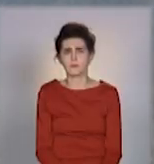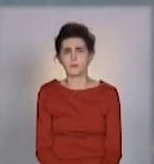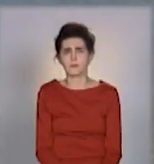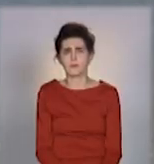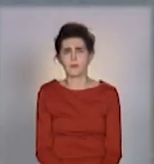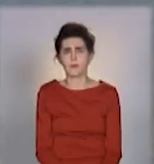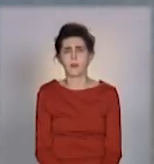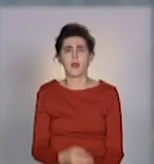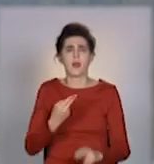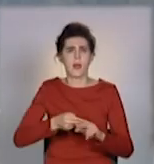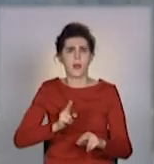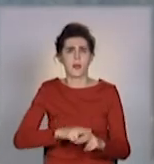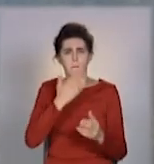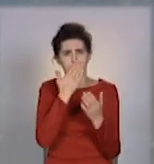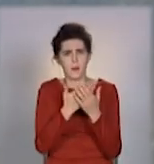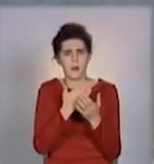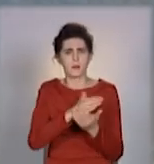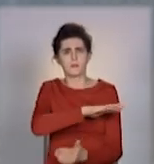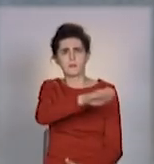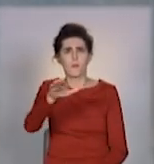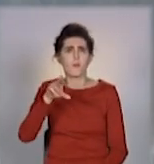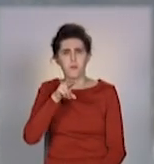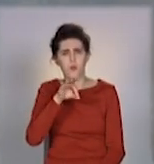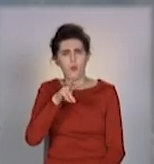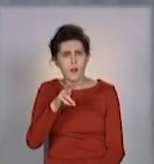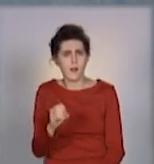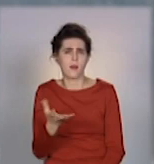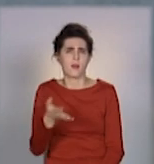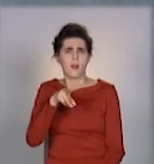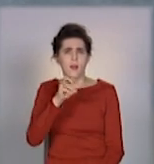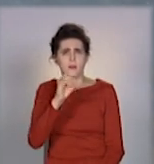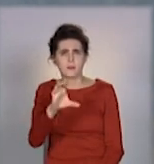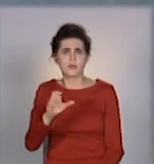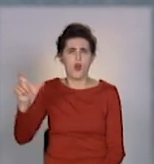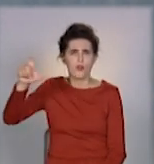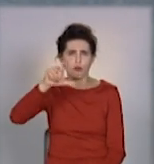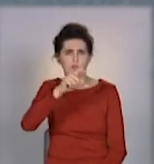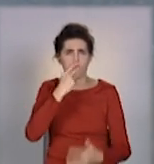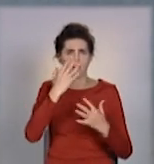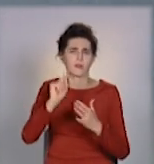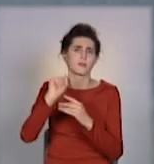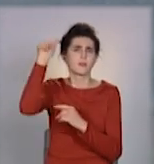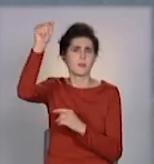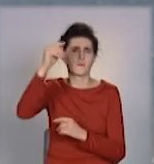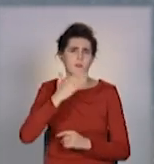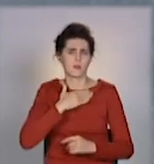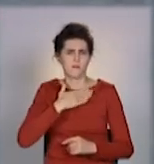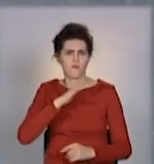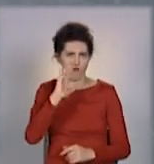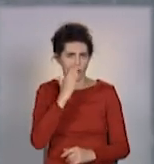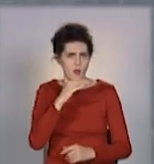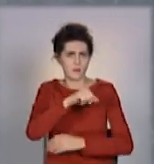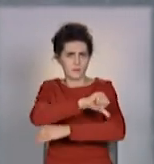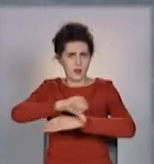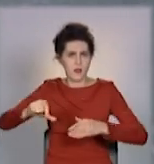Перед нами поле, ліс. За лісом йде річка, і вони стоять на, виходить, на берегу ріки.